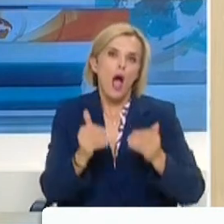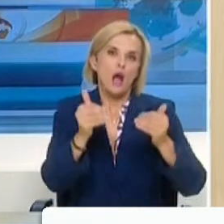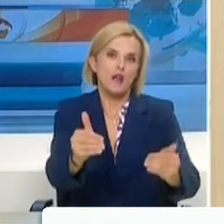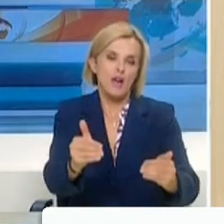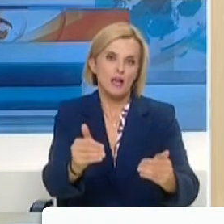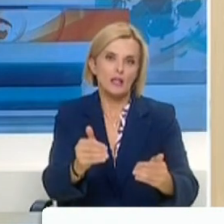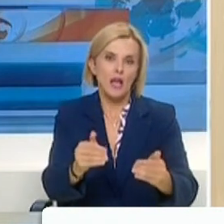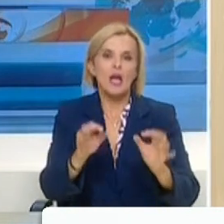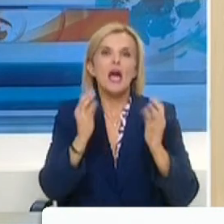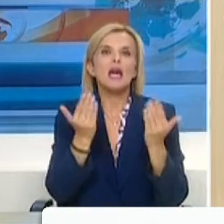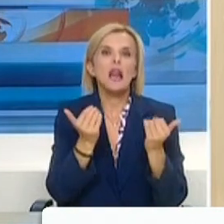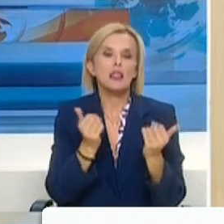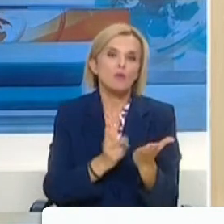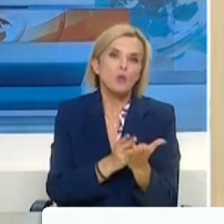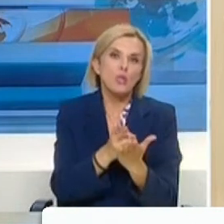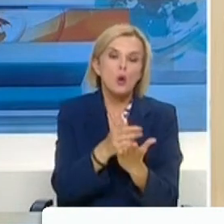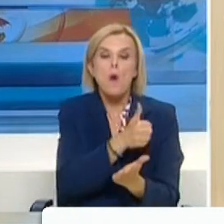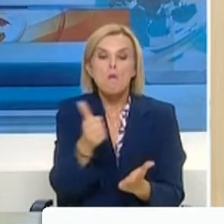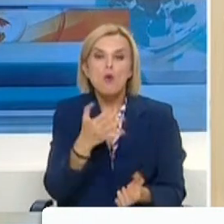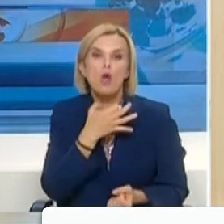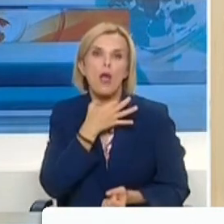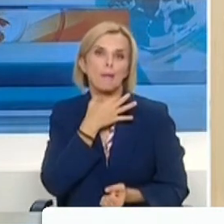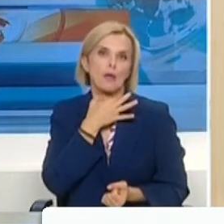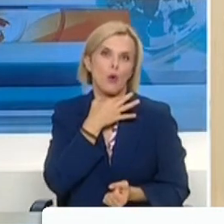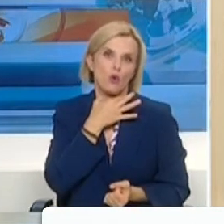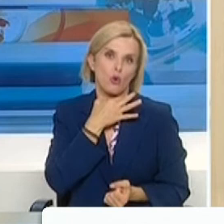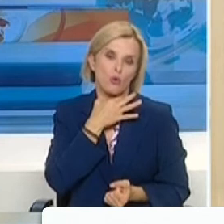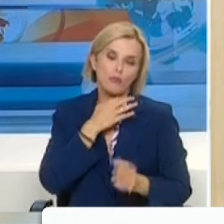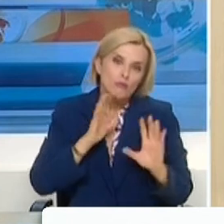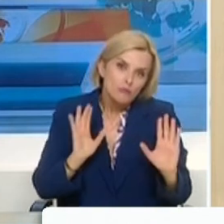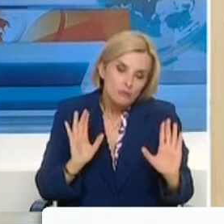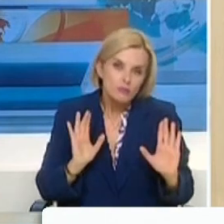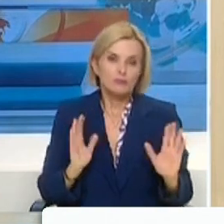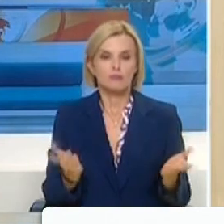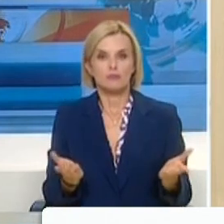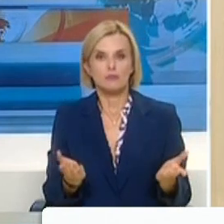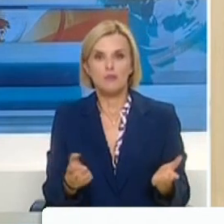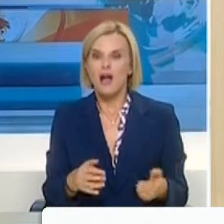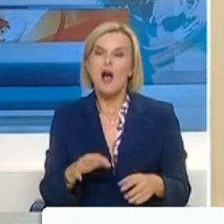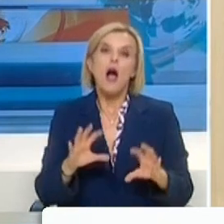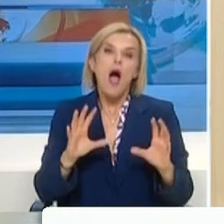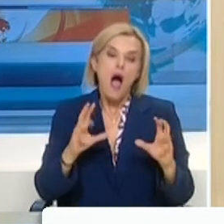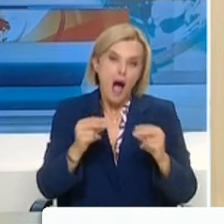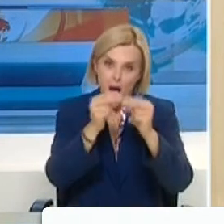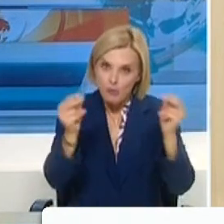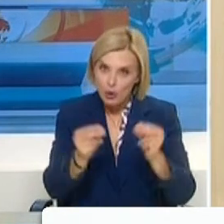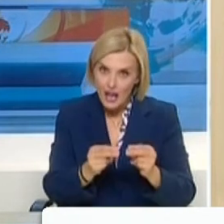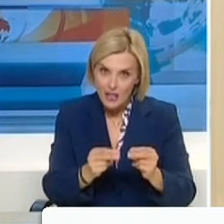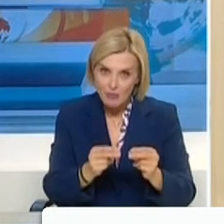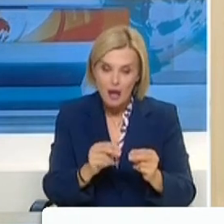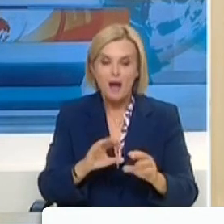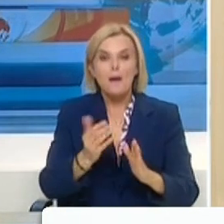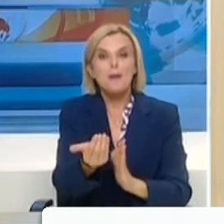και αντιμετώπιζαν μόνο τα επείγοντα περιστατικά. Επομένως, δεν υπήρξε επείγον περιστατικό ούτε